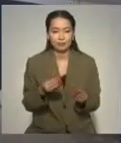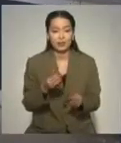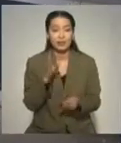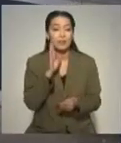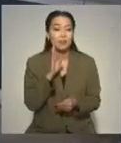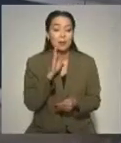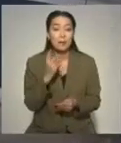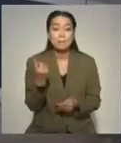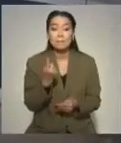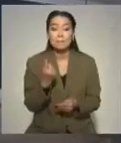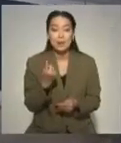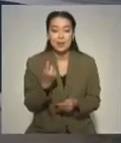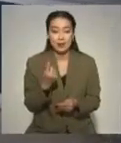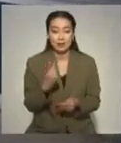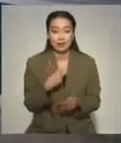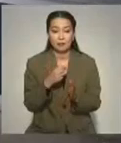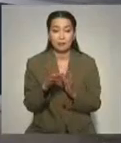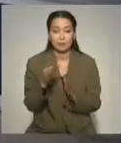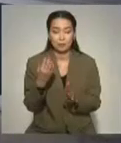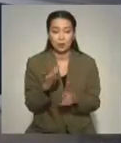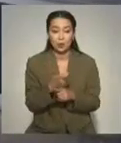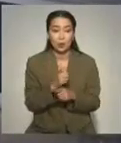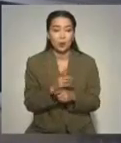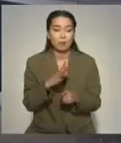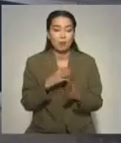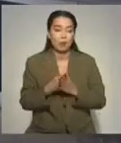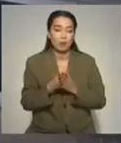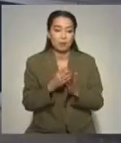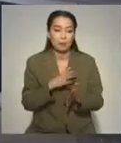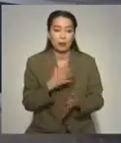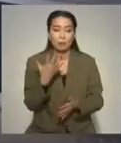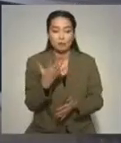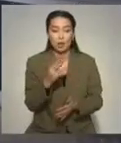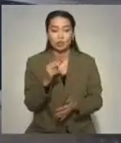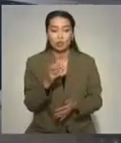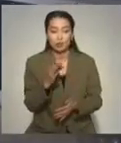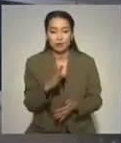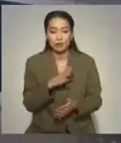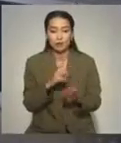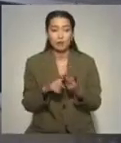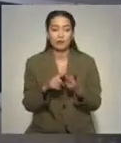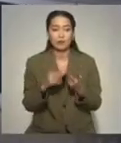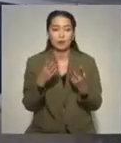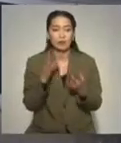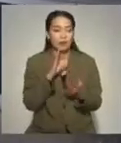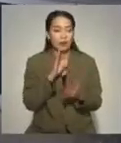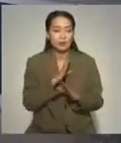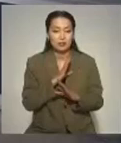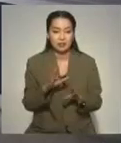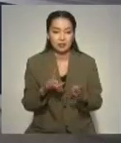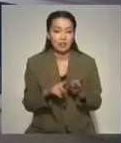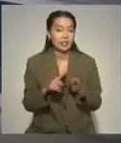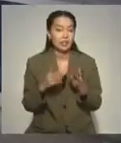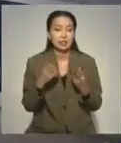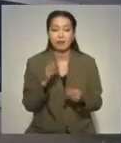воду первый раз на выбора. Очень хороший был напор, 5 часов она была, на второй день воды вообще не было, на третий день